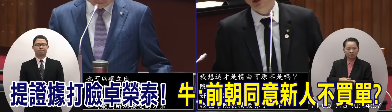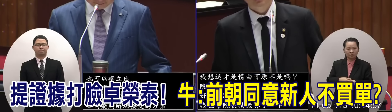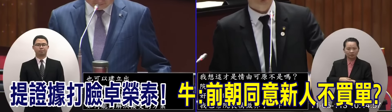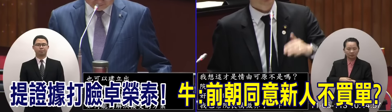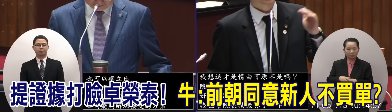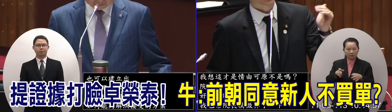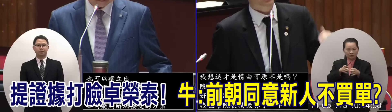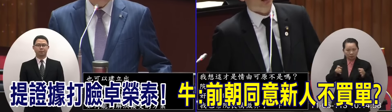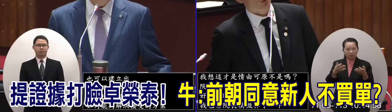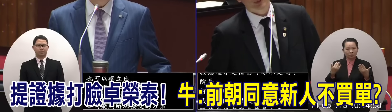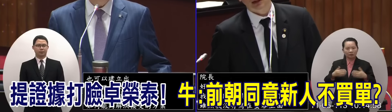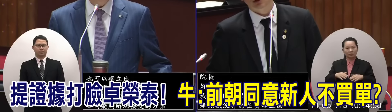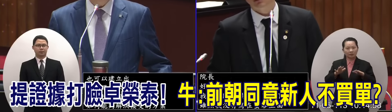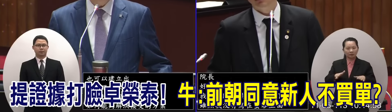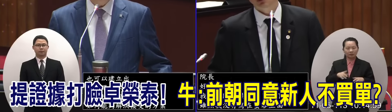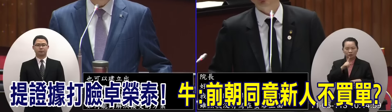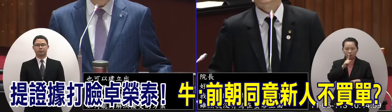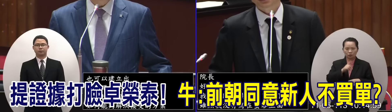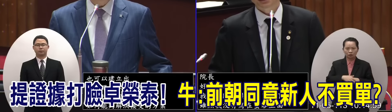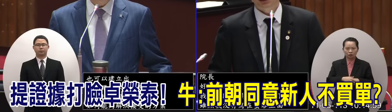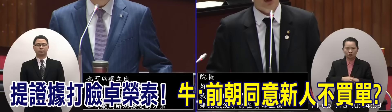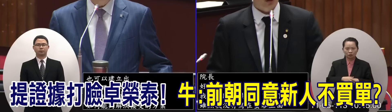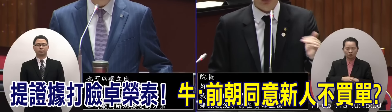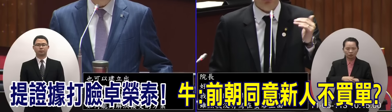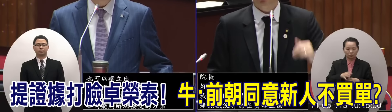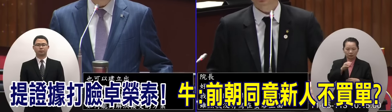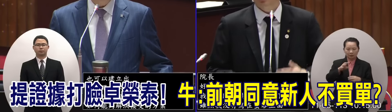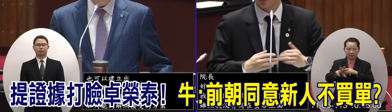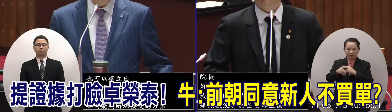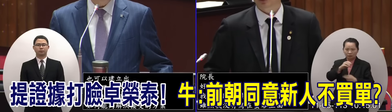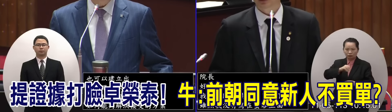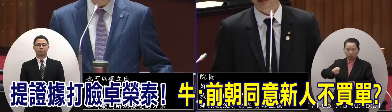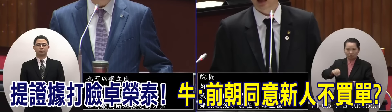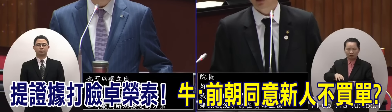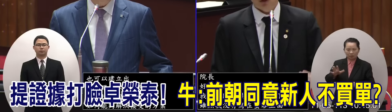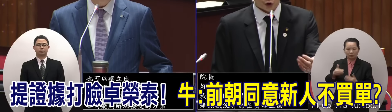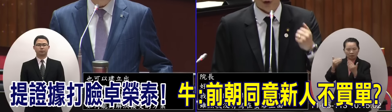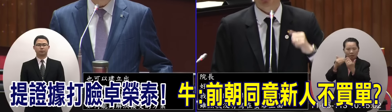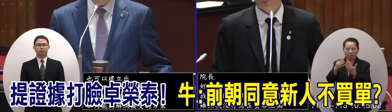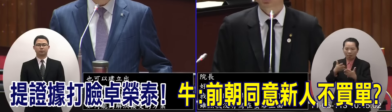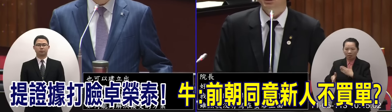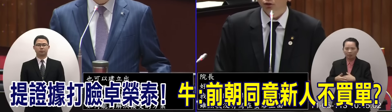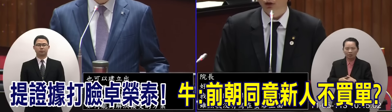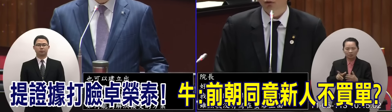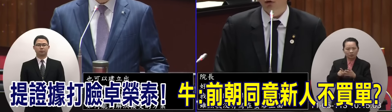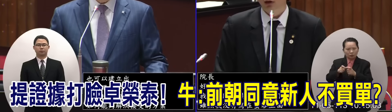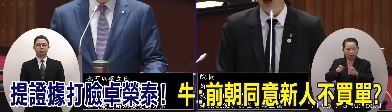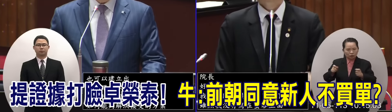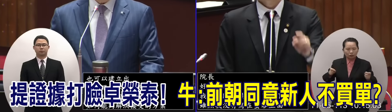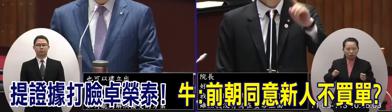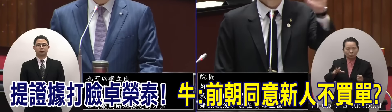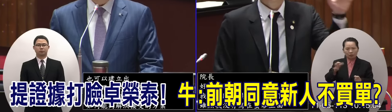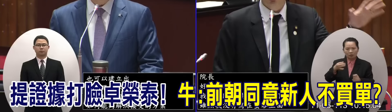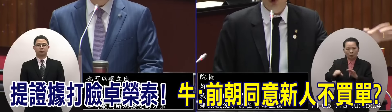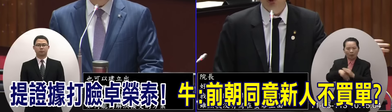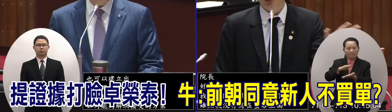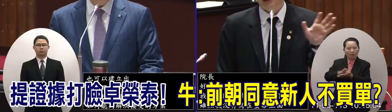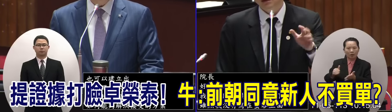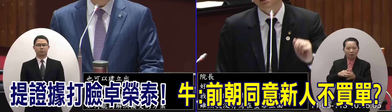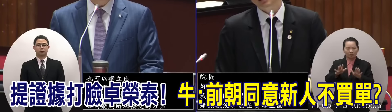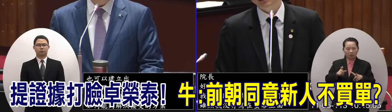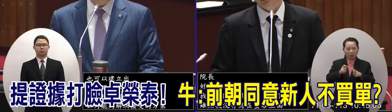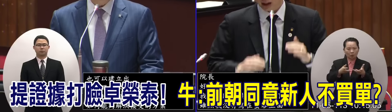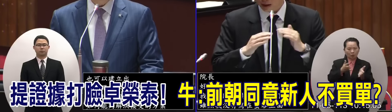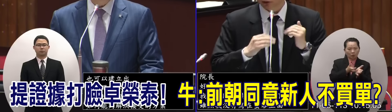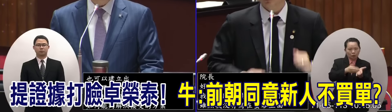列的。之所以之前讲说不能够挪在基金里面，是因为他收支没有办法平衡啊，久而久之基金就掏空了。好，现在由公预算来